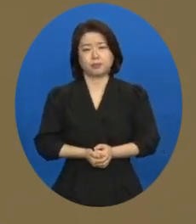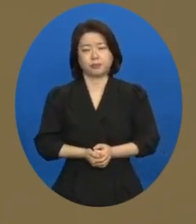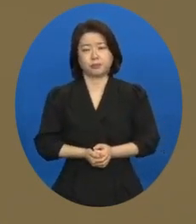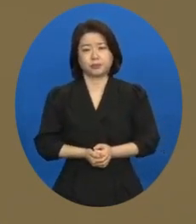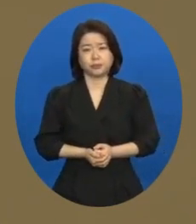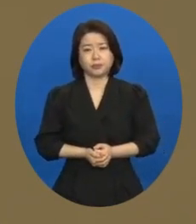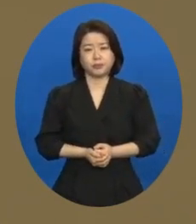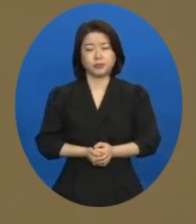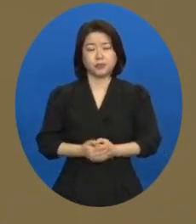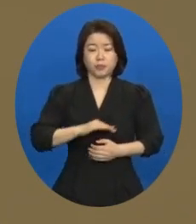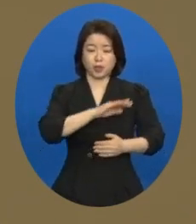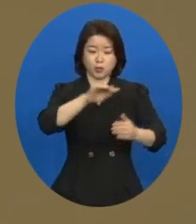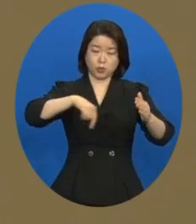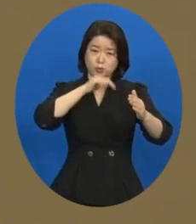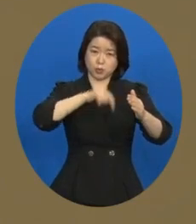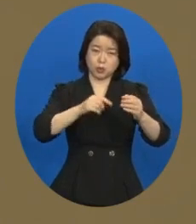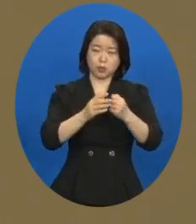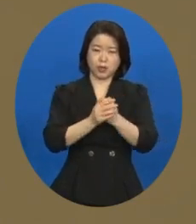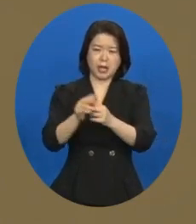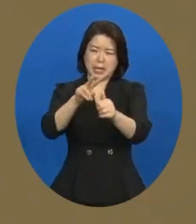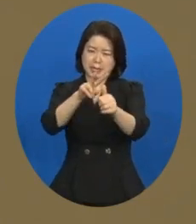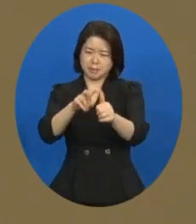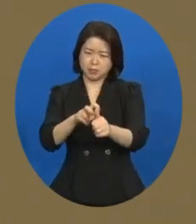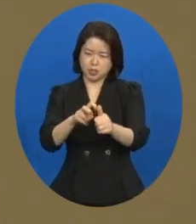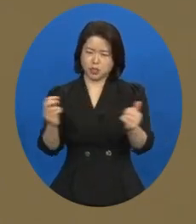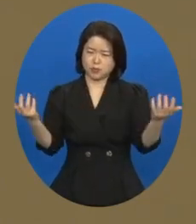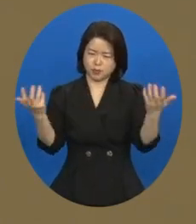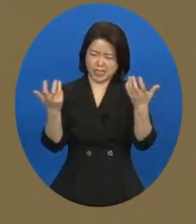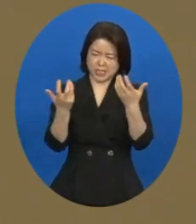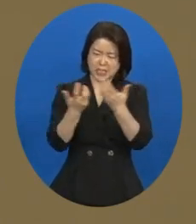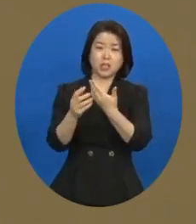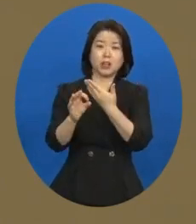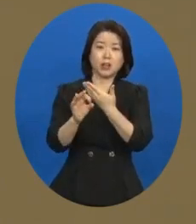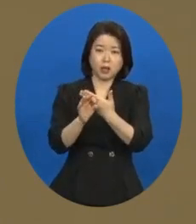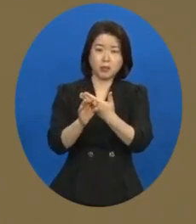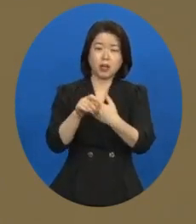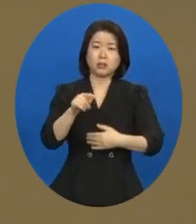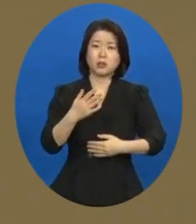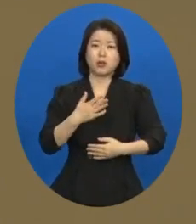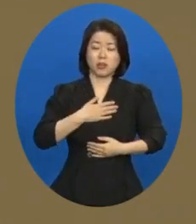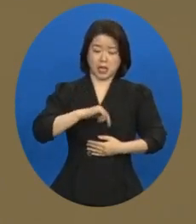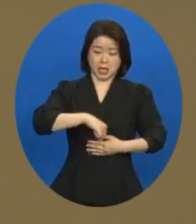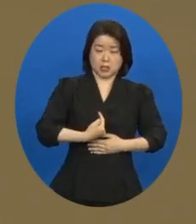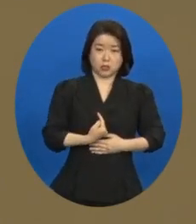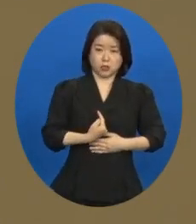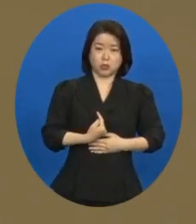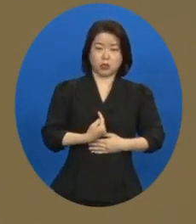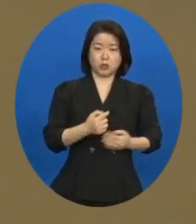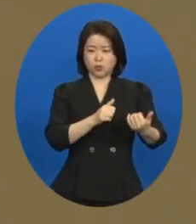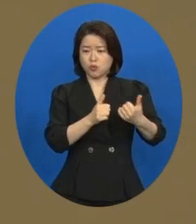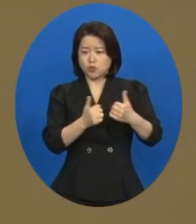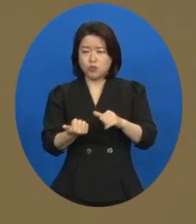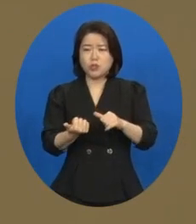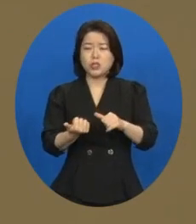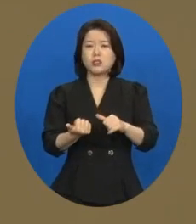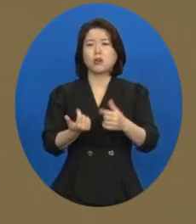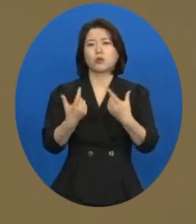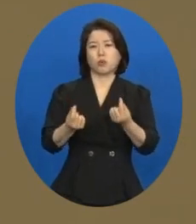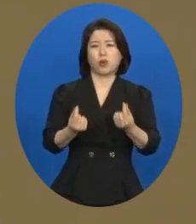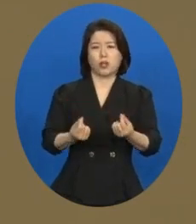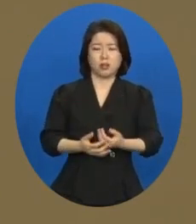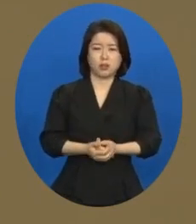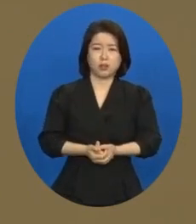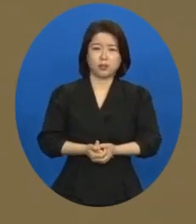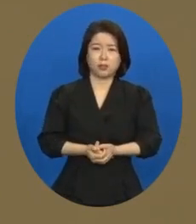여러분, 우리 속에 미움이 가득하면 그것은 우리 스스로를 죽이는 역할을 하게 됩니다.